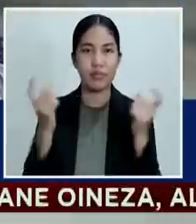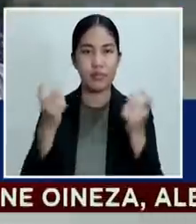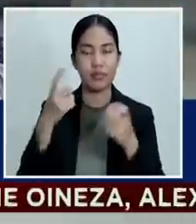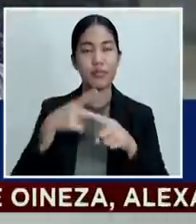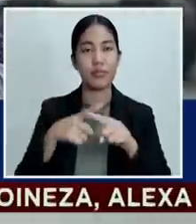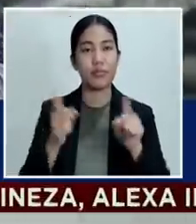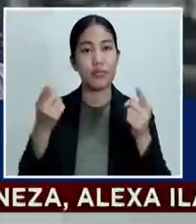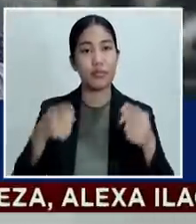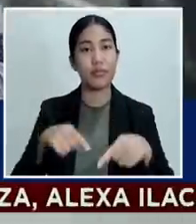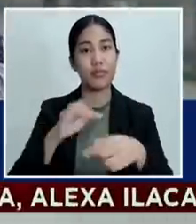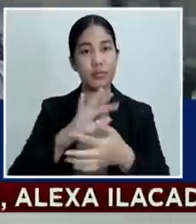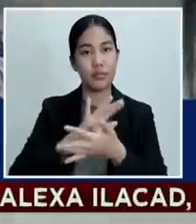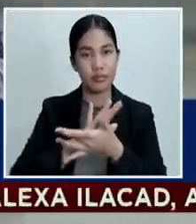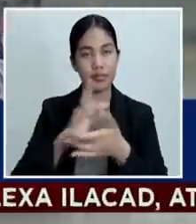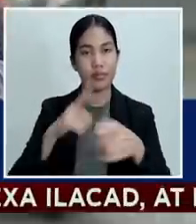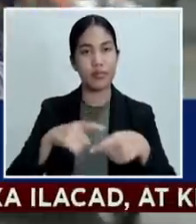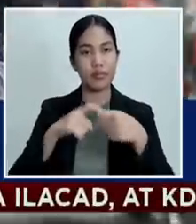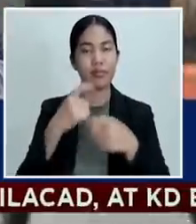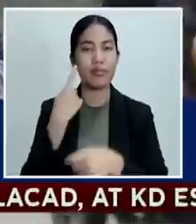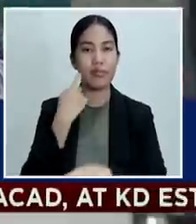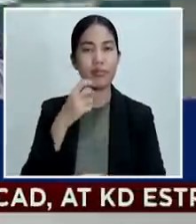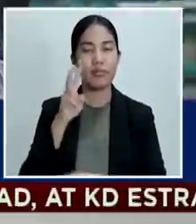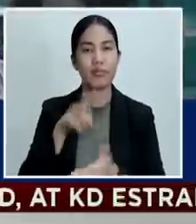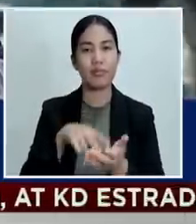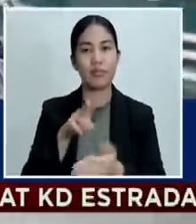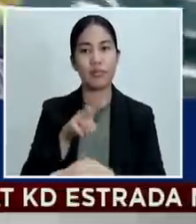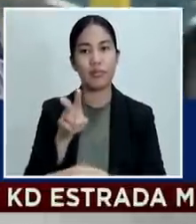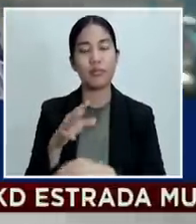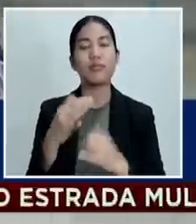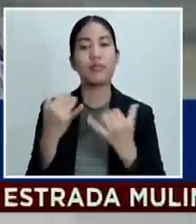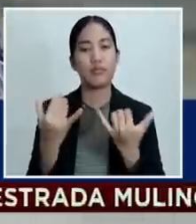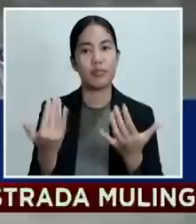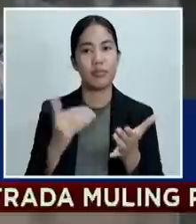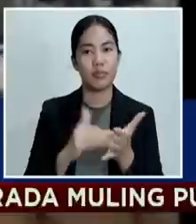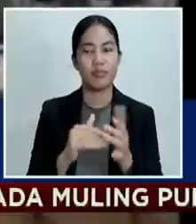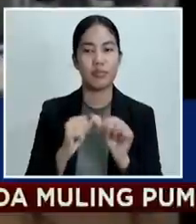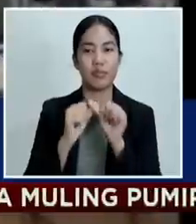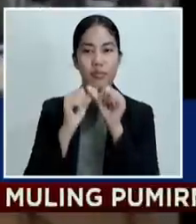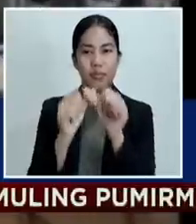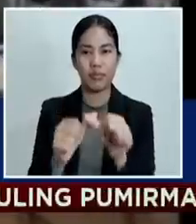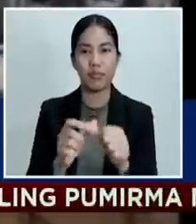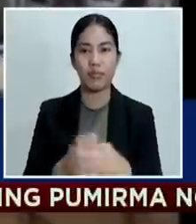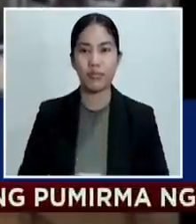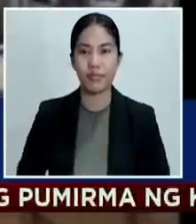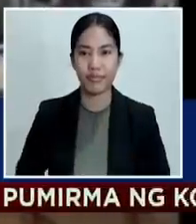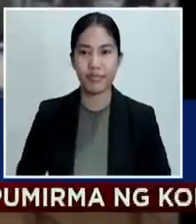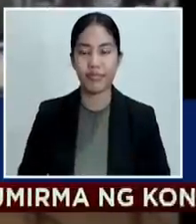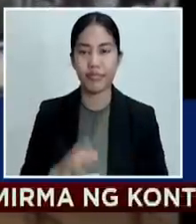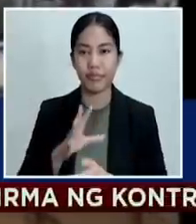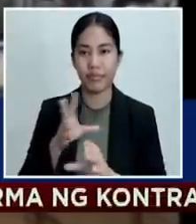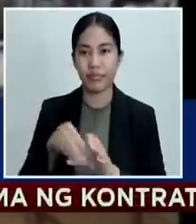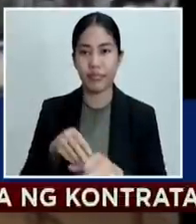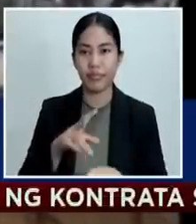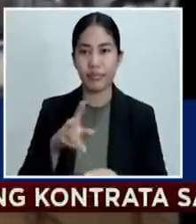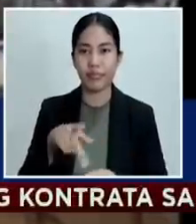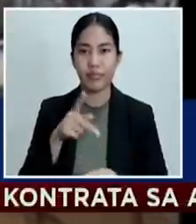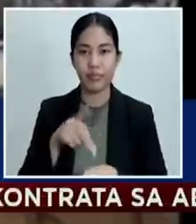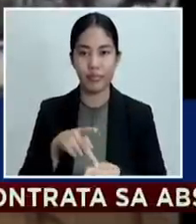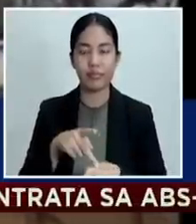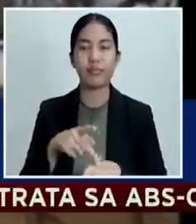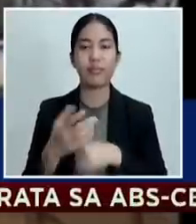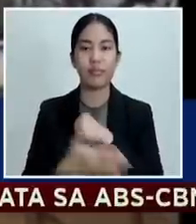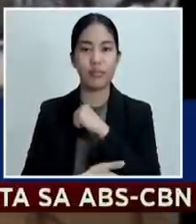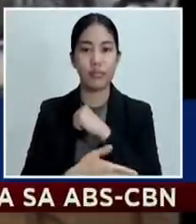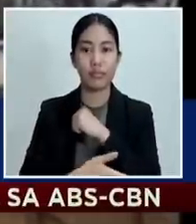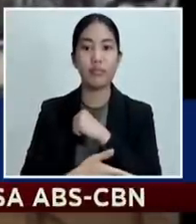napostpone ang selebrasyon noong 2022 at ngayon na lamang na ipagpatuloy. Kabilang ang Pilipinas sa mga bansang dati nang